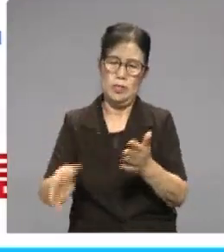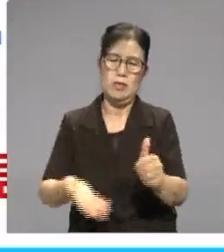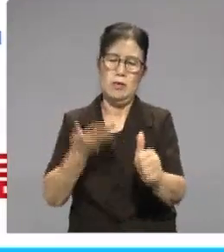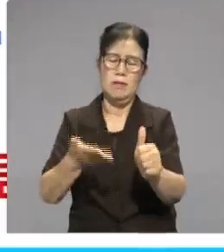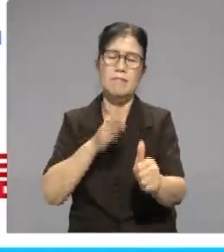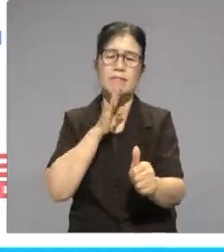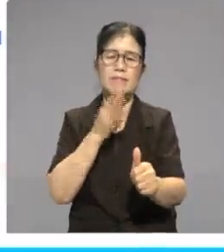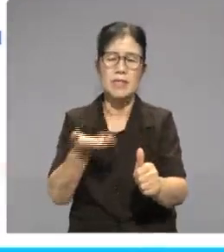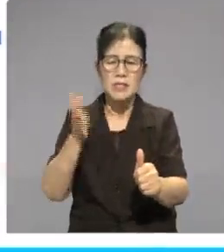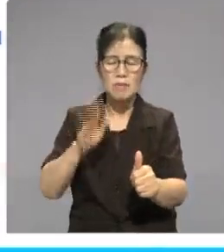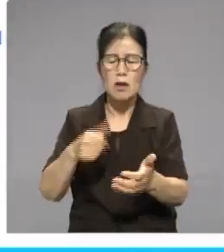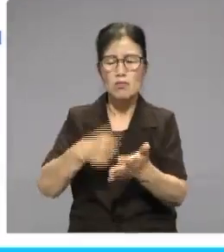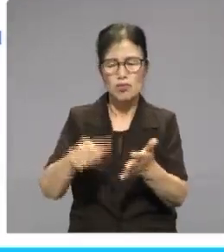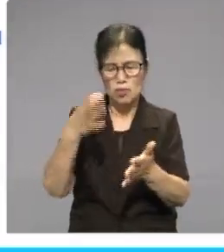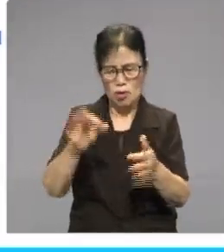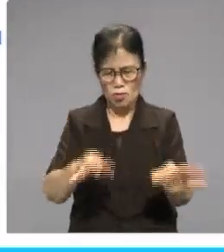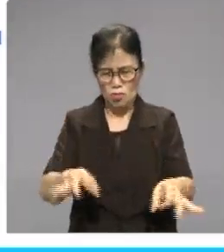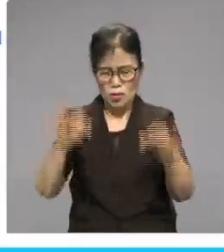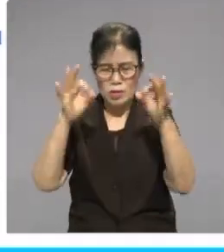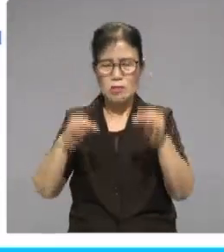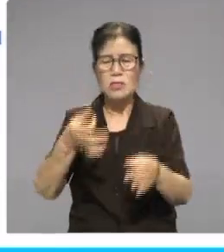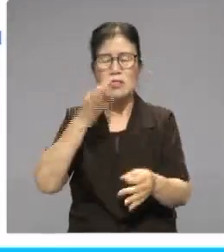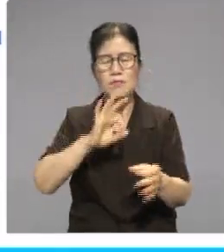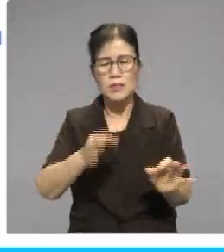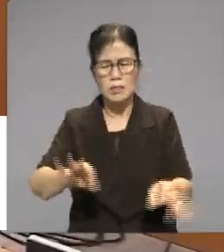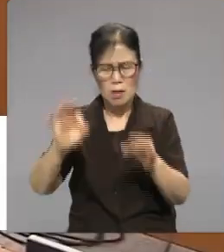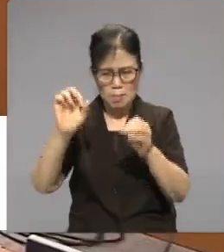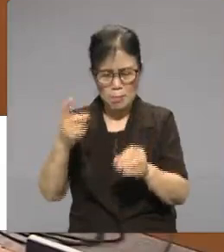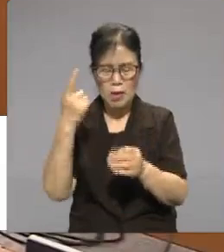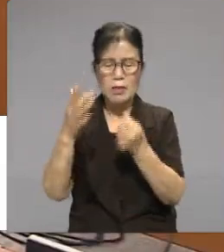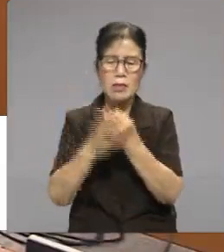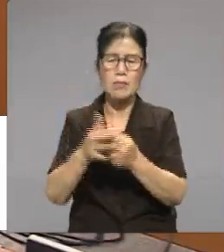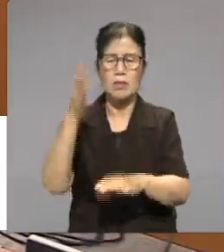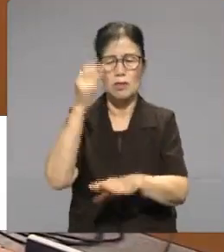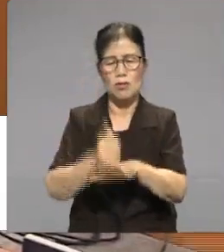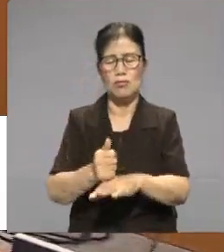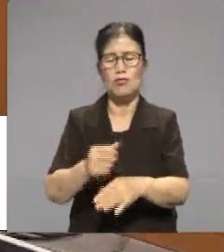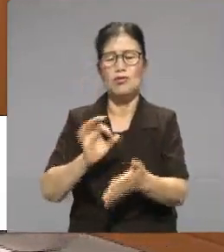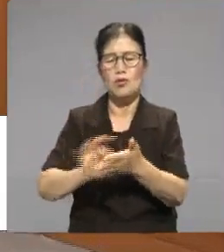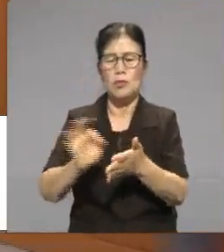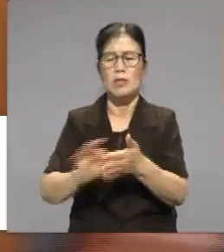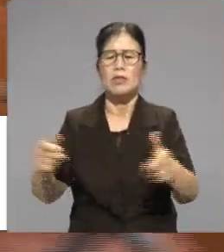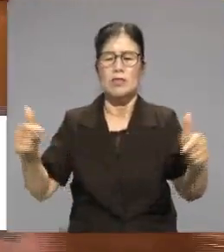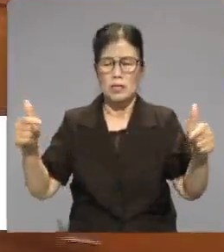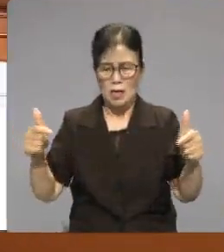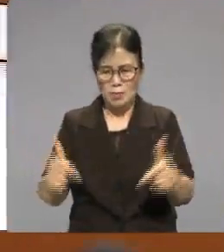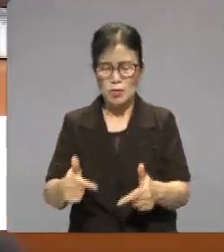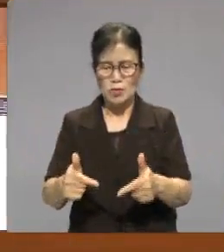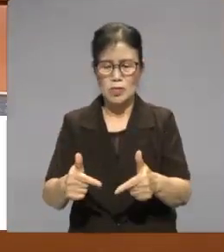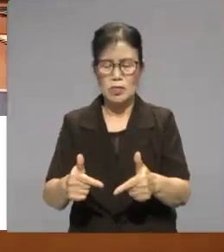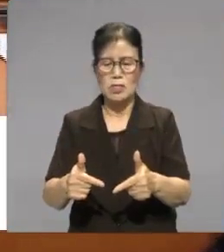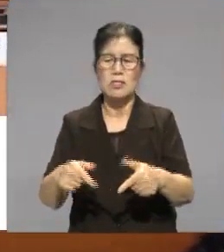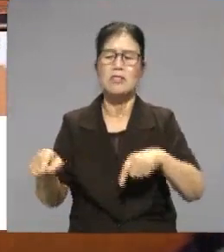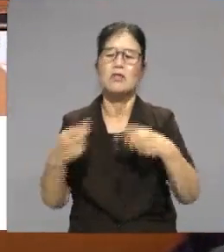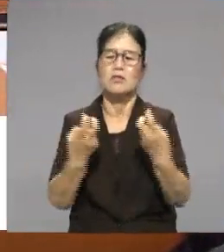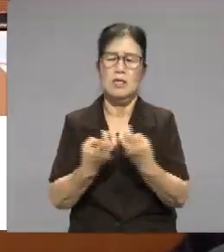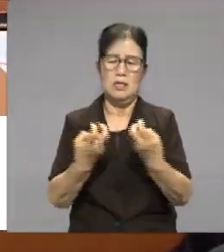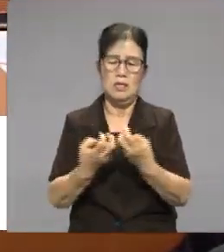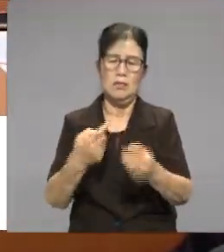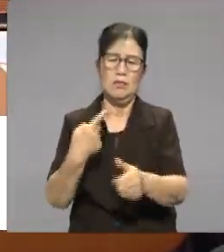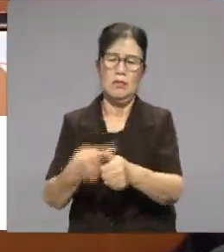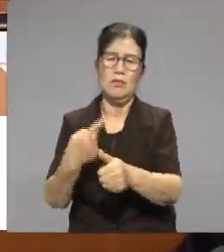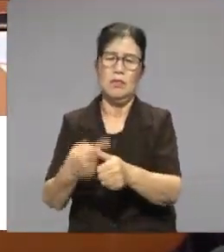시키겠지만 물가를 올리고 금리인상을 발해 국 소비를 감소시키는 조산 모사형 정책이라고